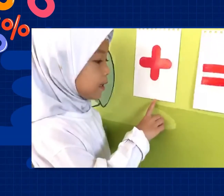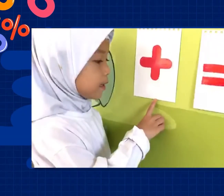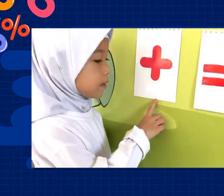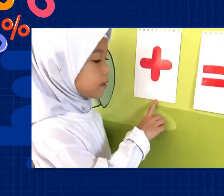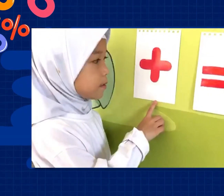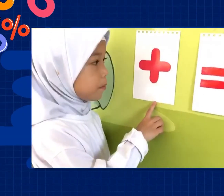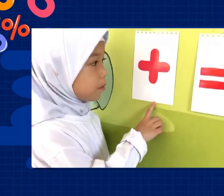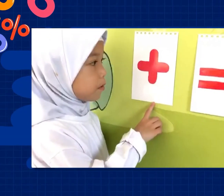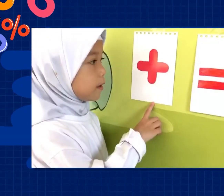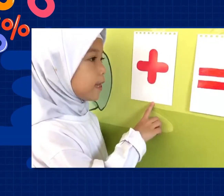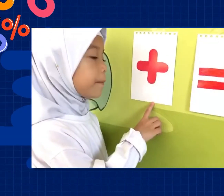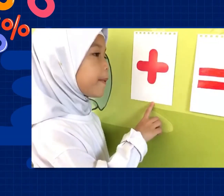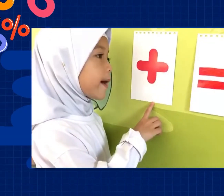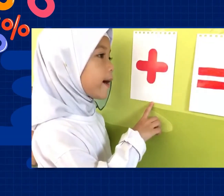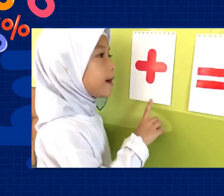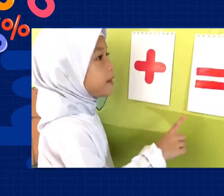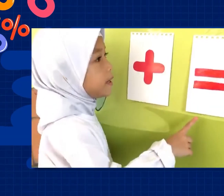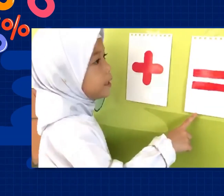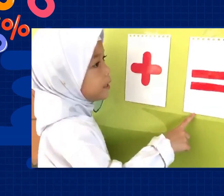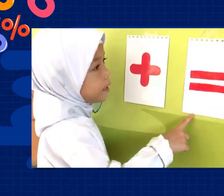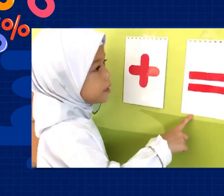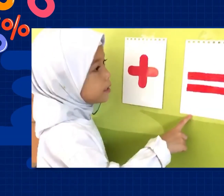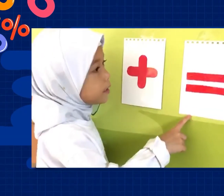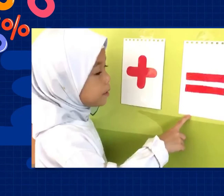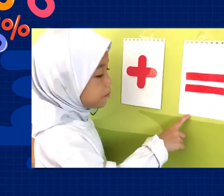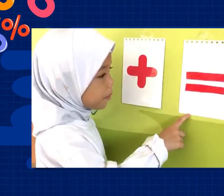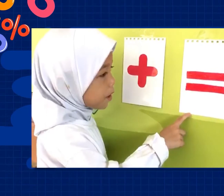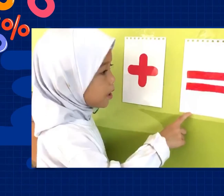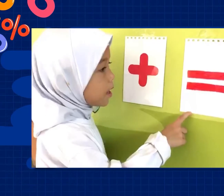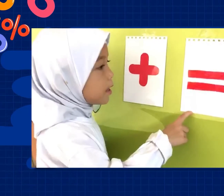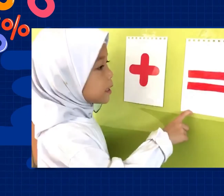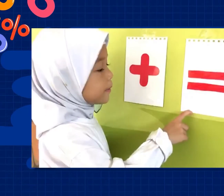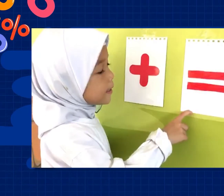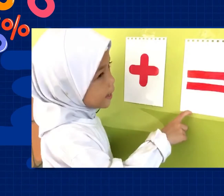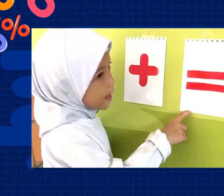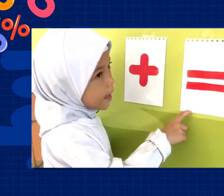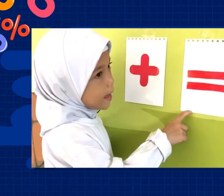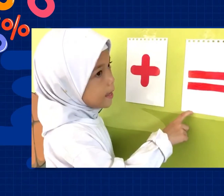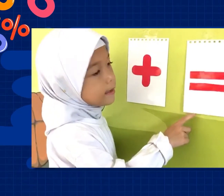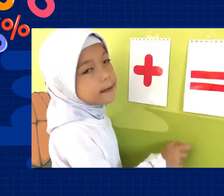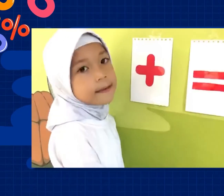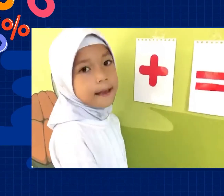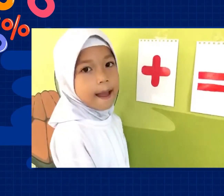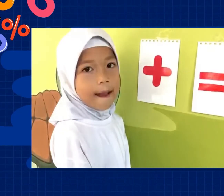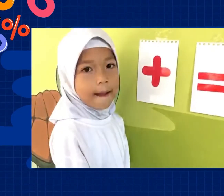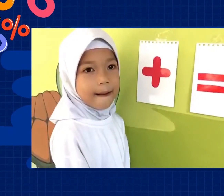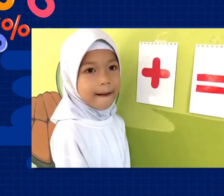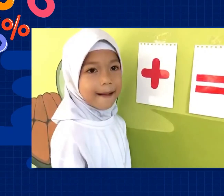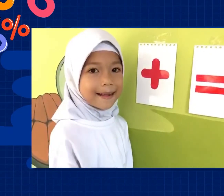pun berlibur tambah ini simbol sama benang